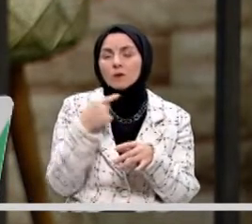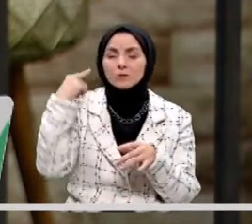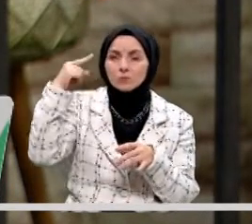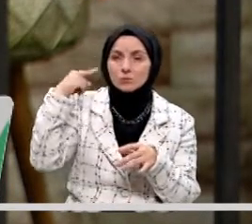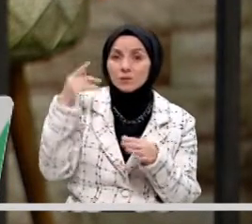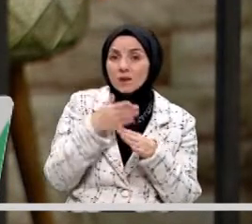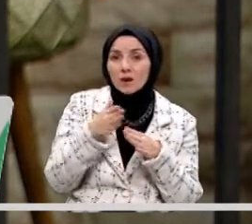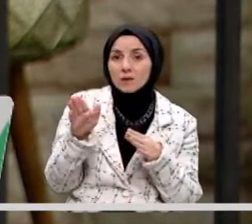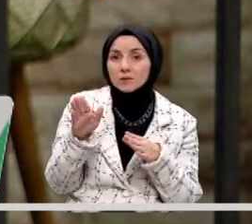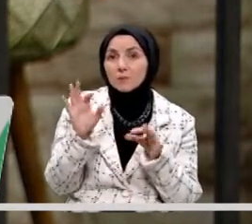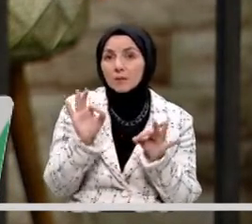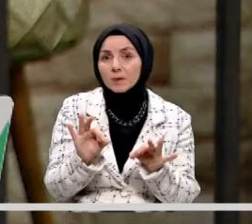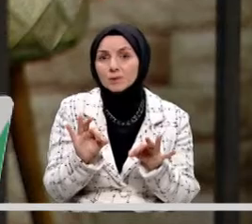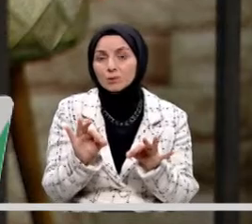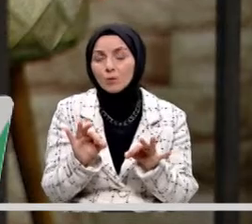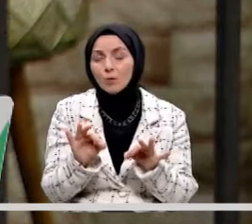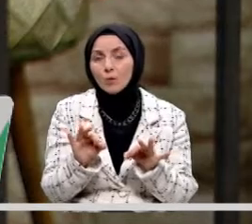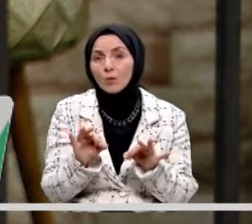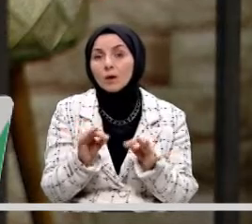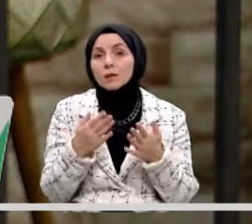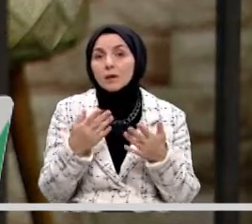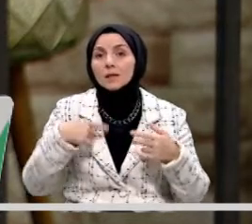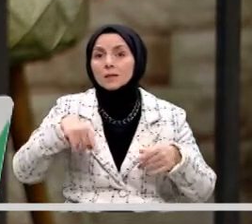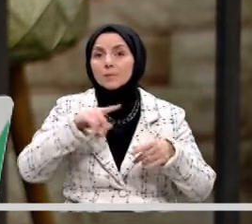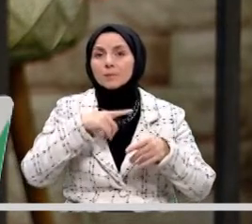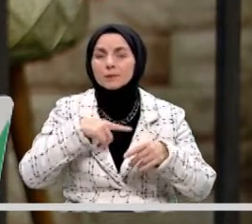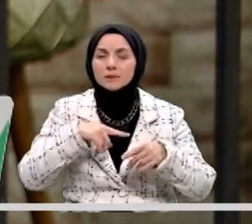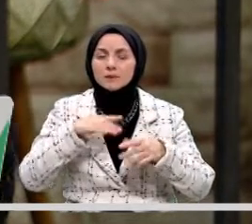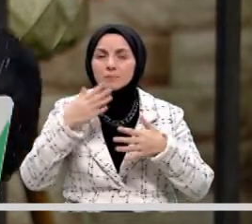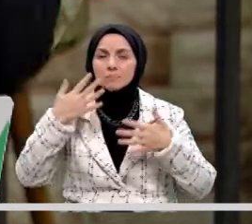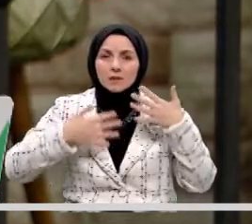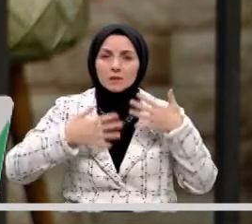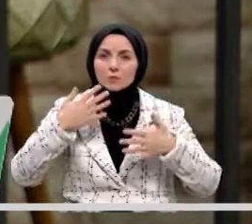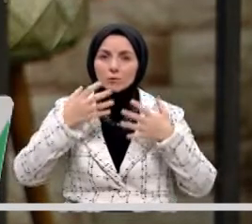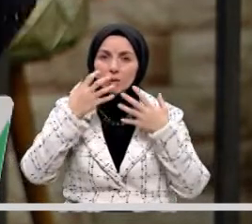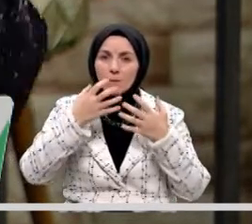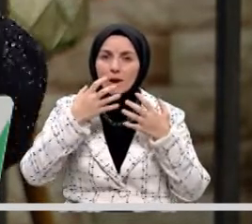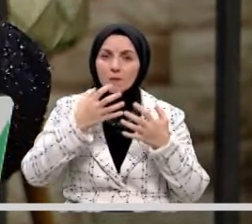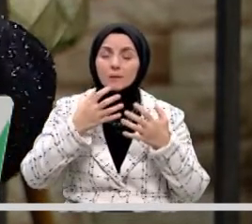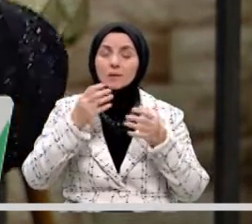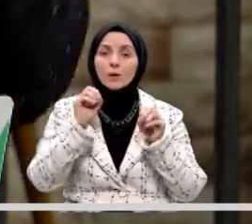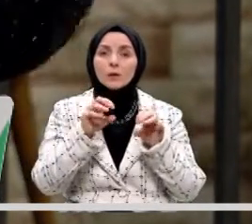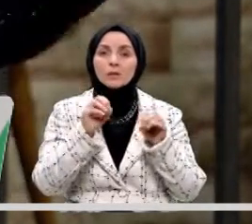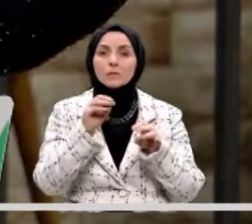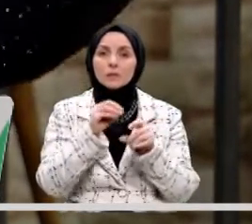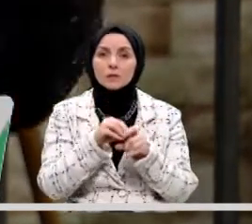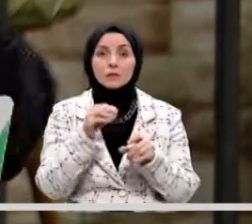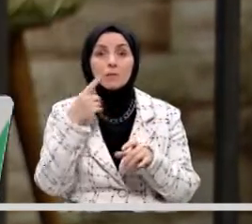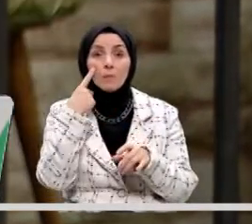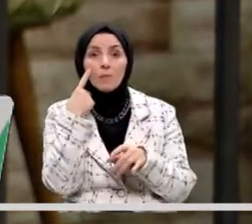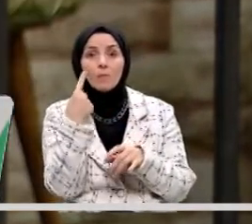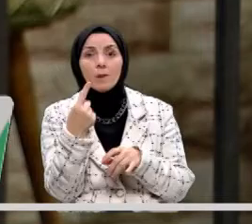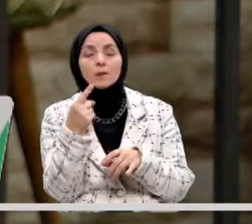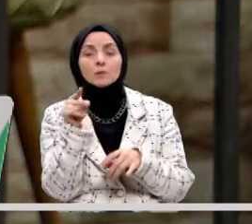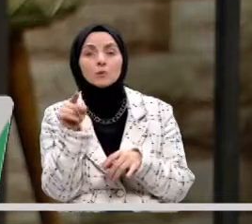anormal olmaya başlıyor şimdi Biz normalde televizyonda Merhamet duygusunu vermek için bakın Müslümanlar zulüm çekiyor ya da burada böyle acı var